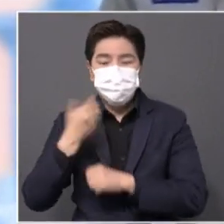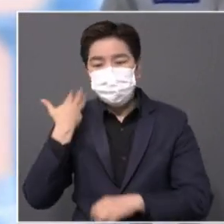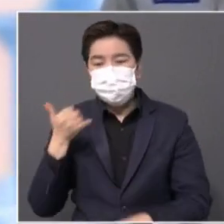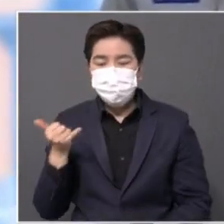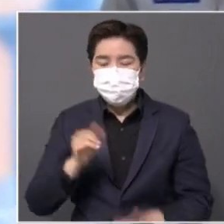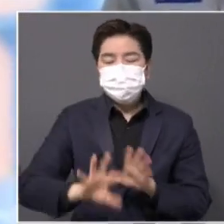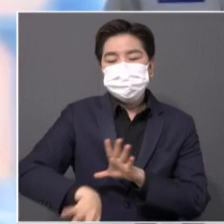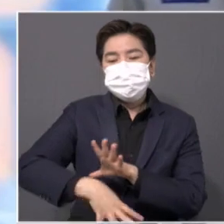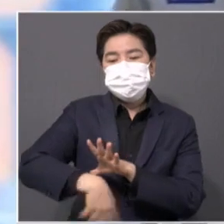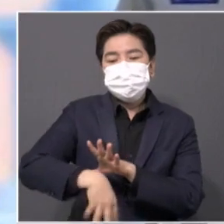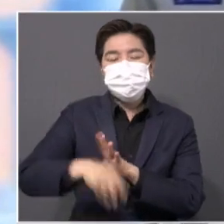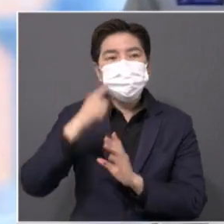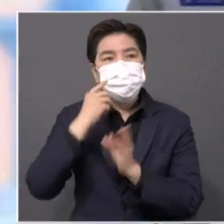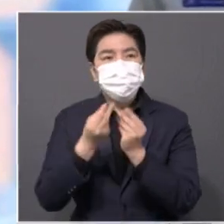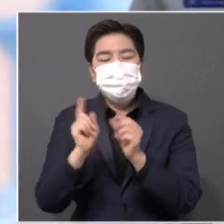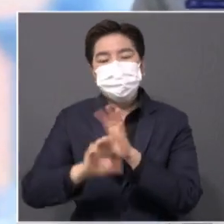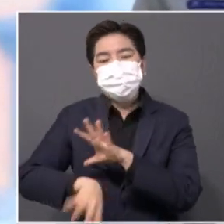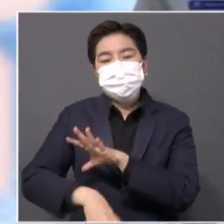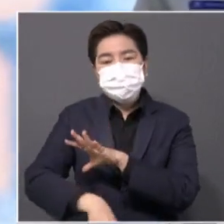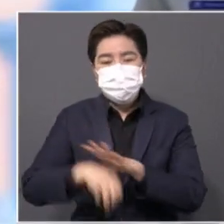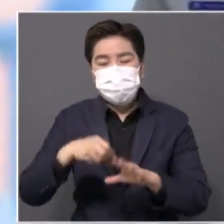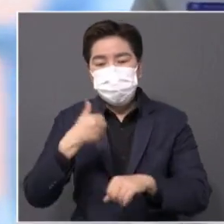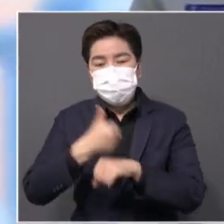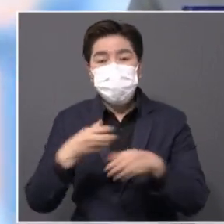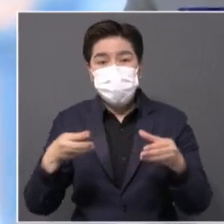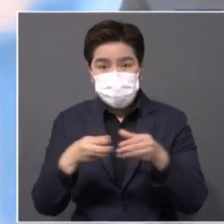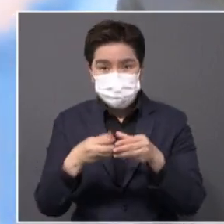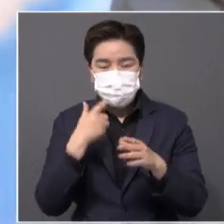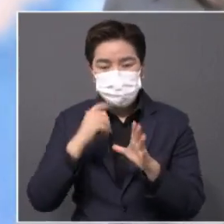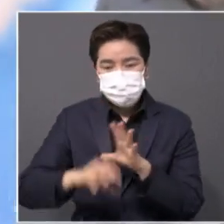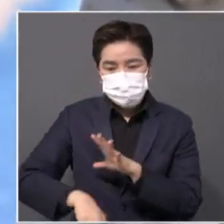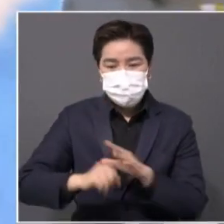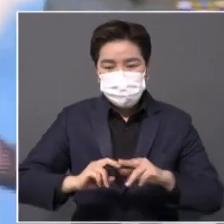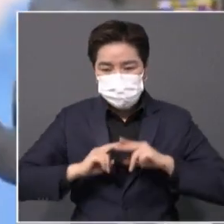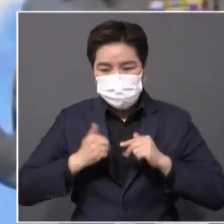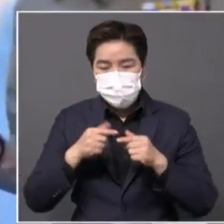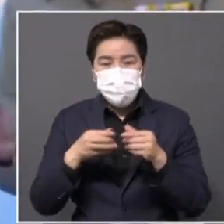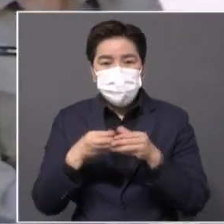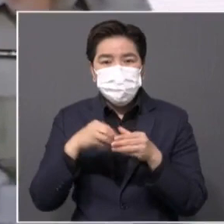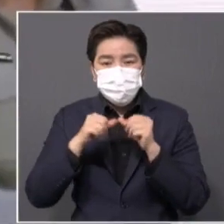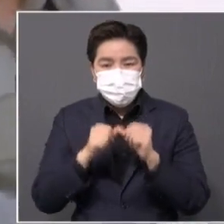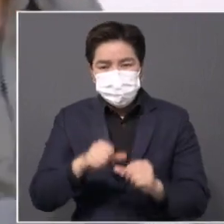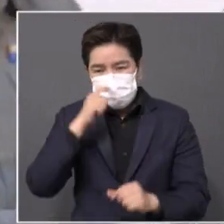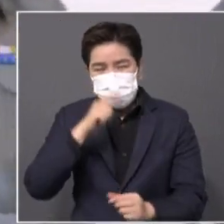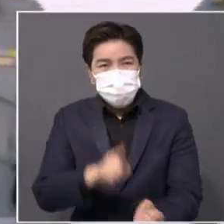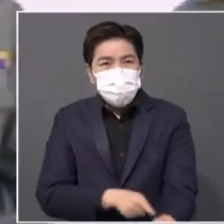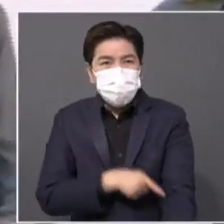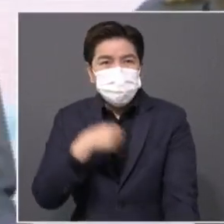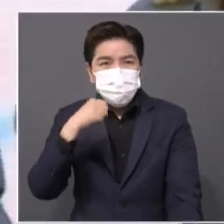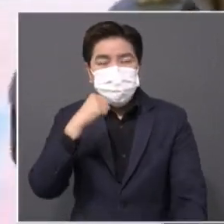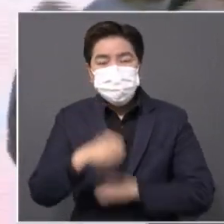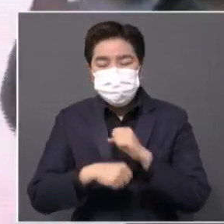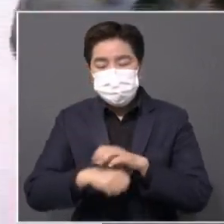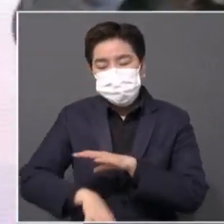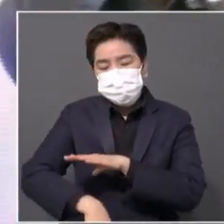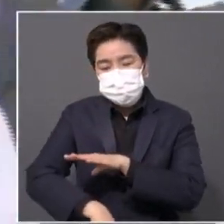ขึ้นไปจับเบอร์เดี๋ยวดูกันว่าได้เบอร์อะไรนะครับในฐานะหัวหน้าพรรคก็ขึ้นไปจับหมายเลขด้วยตัวเองเป็นพรรคที่อยู่กับประเทศไทยมายาวนานหลายสิบปีที